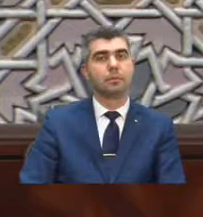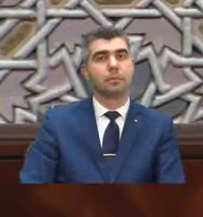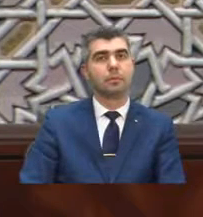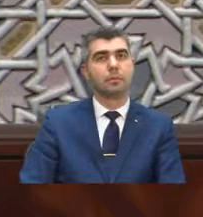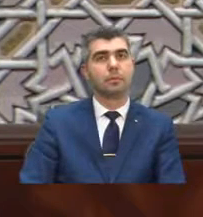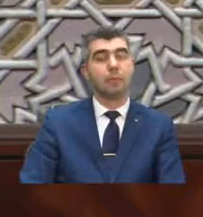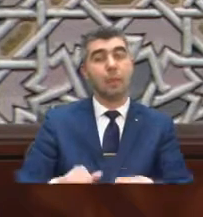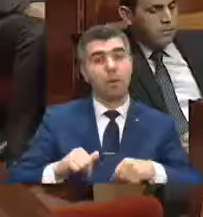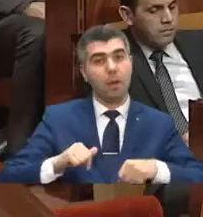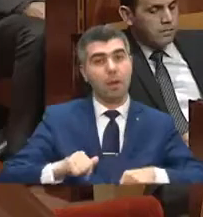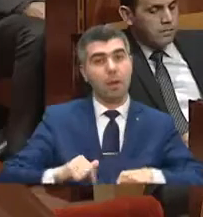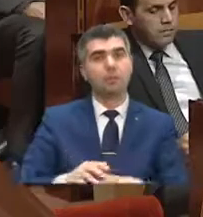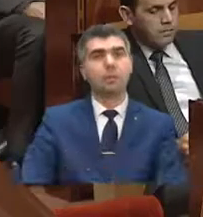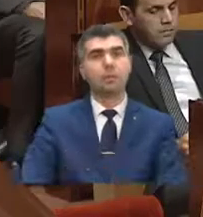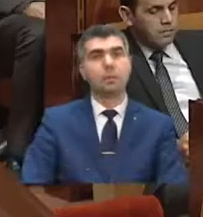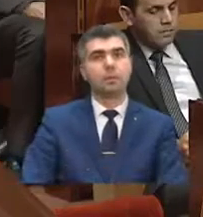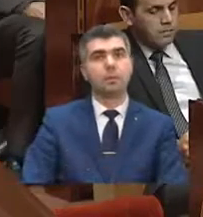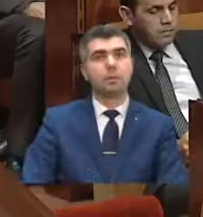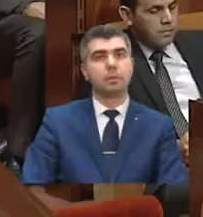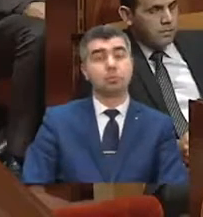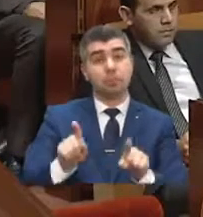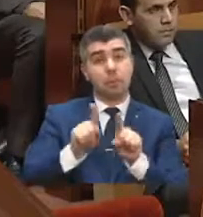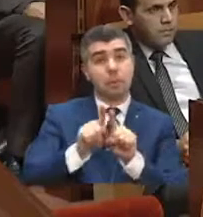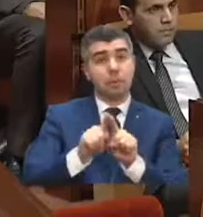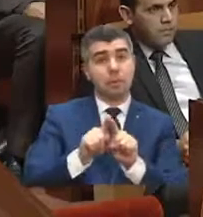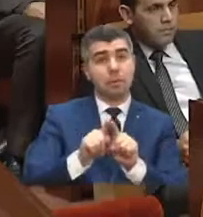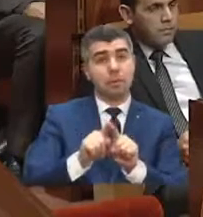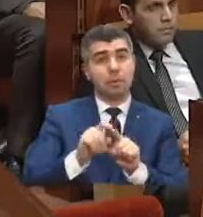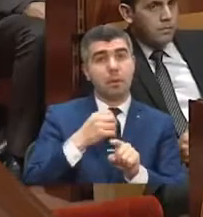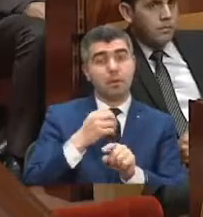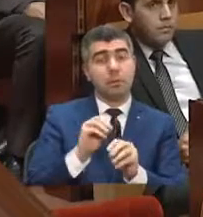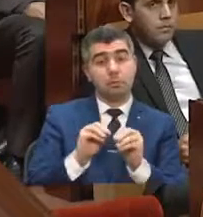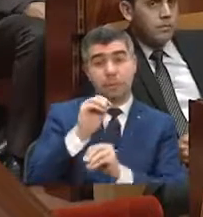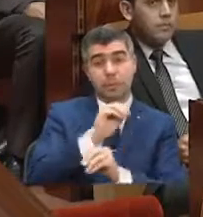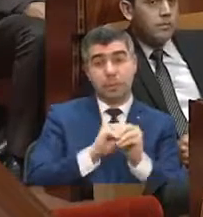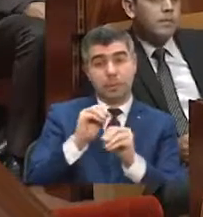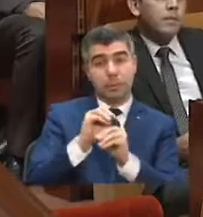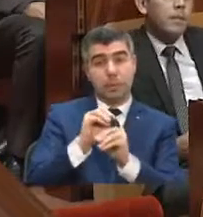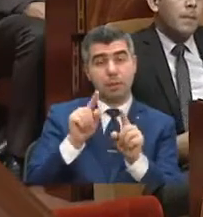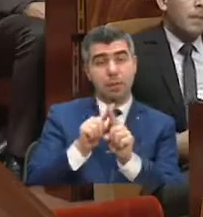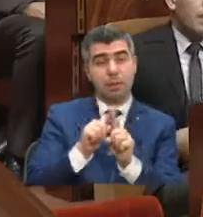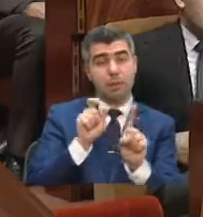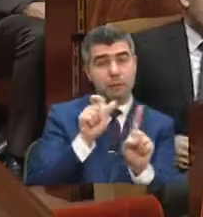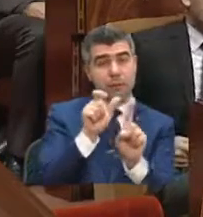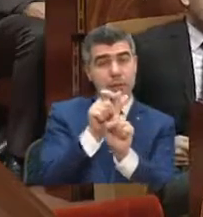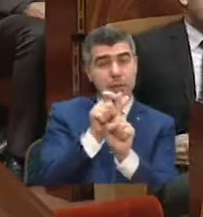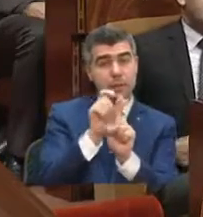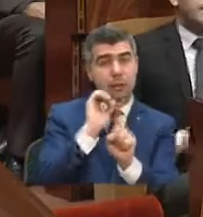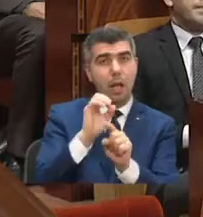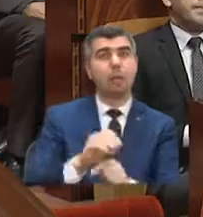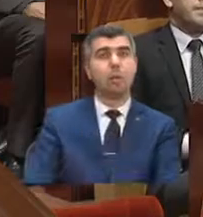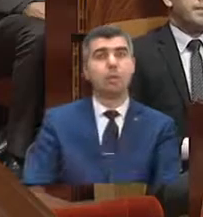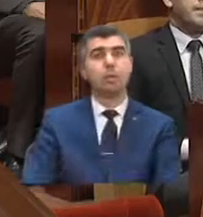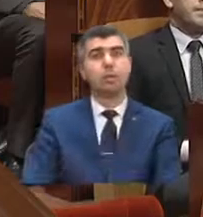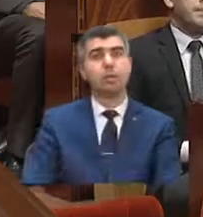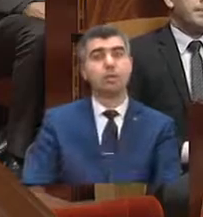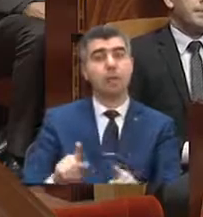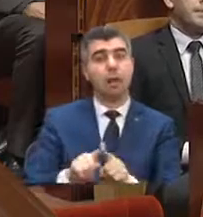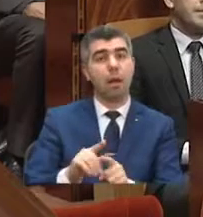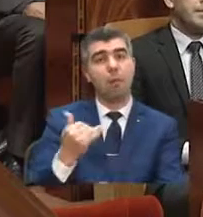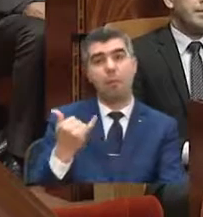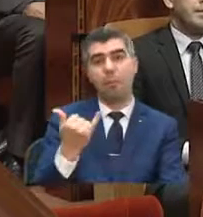سيد الوزير، عقلنة هذا التدبير هو الحل